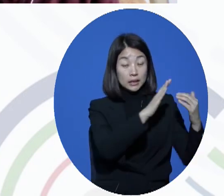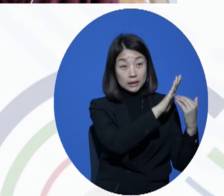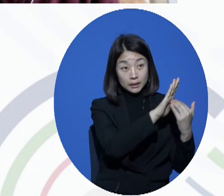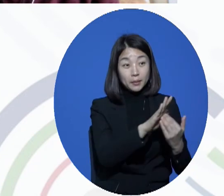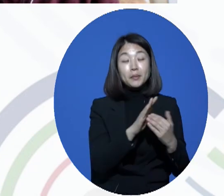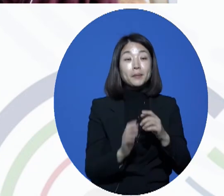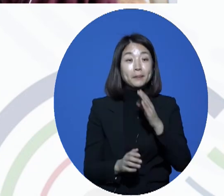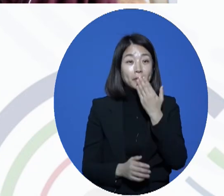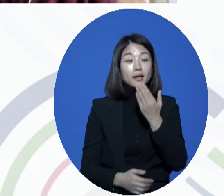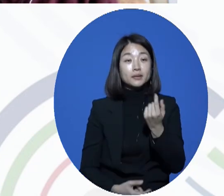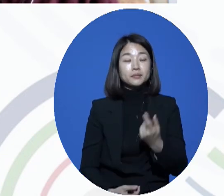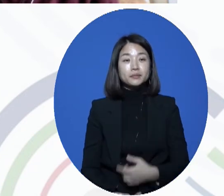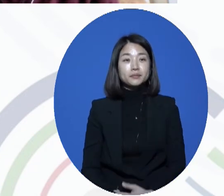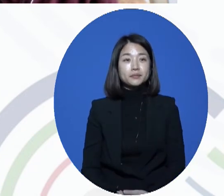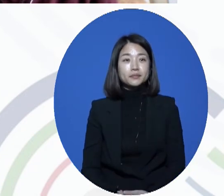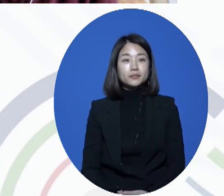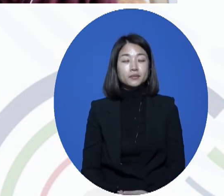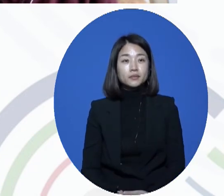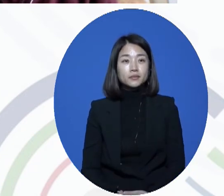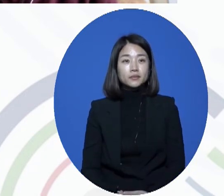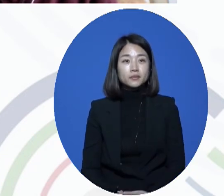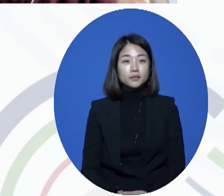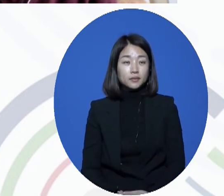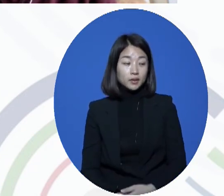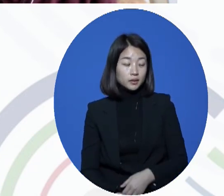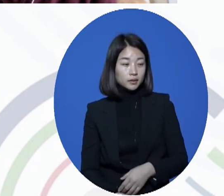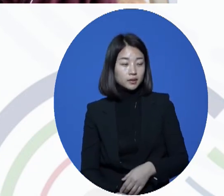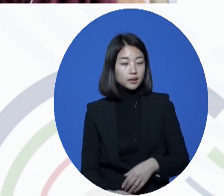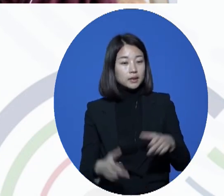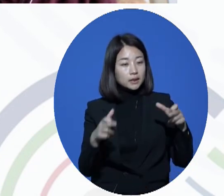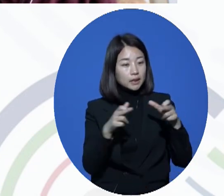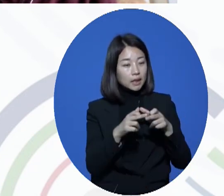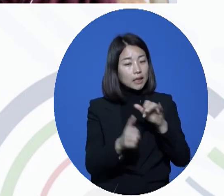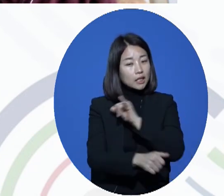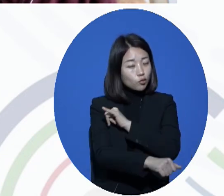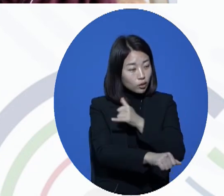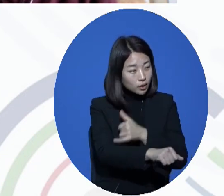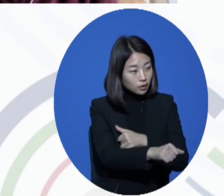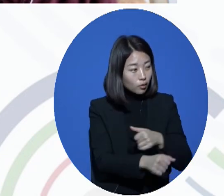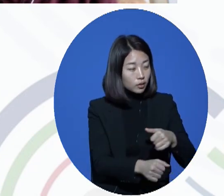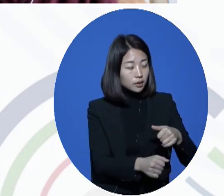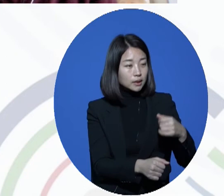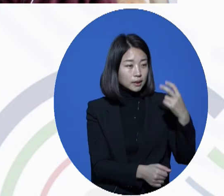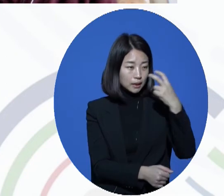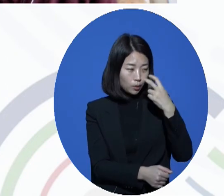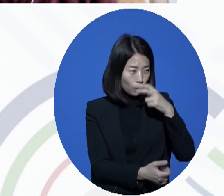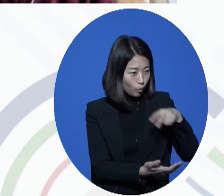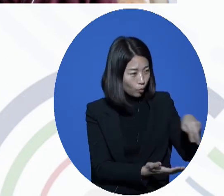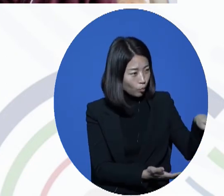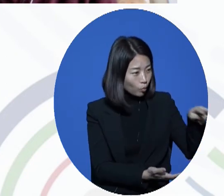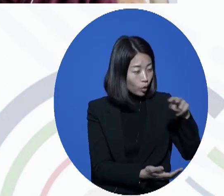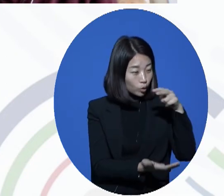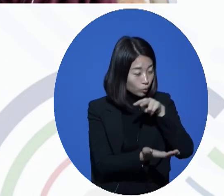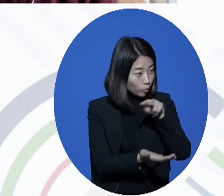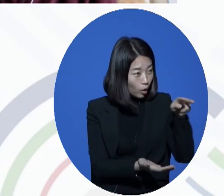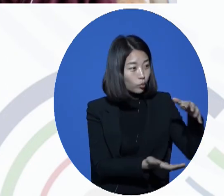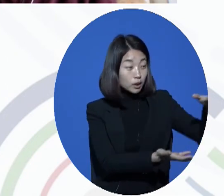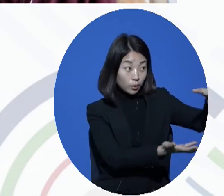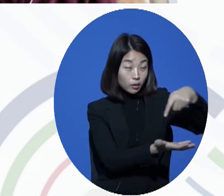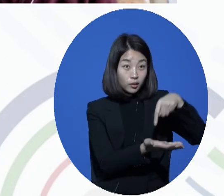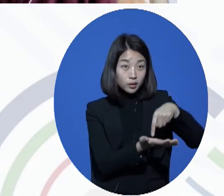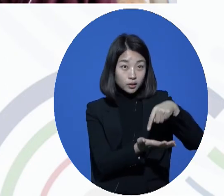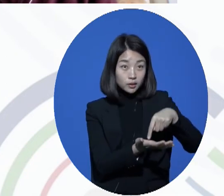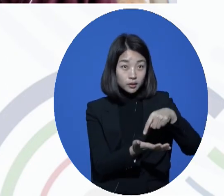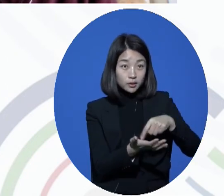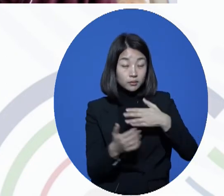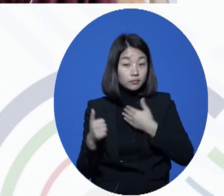가능했기 때문이었던 것이고 DRM 모니터를 진행을 했던 기관들이 이 장애인권리위원회에 의해서